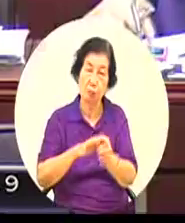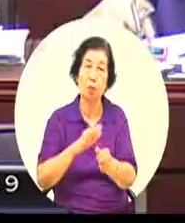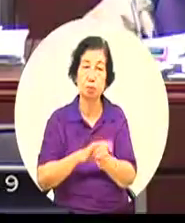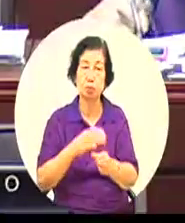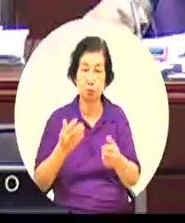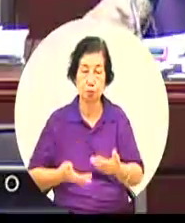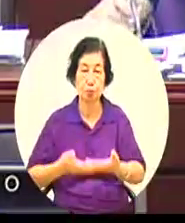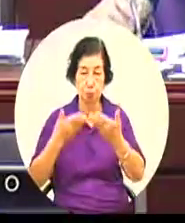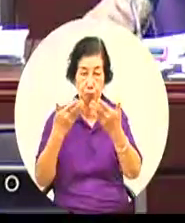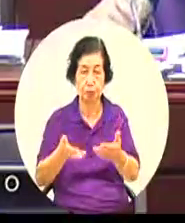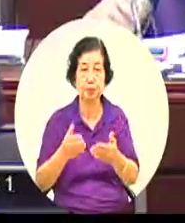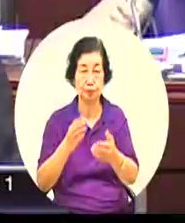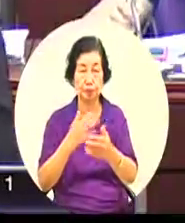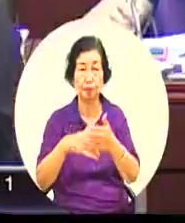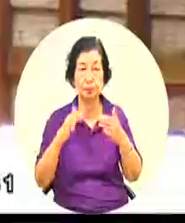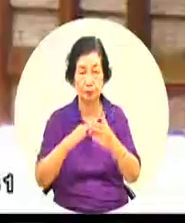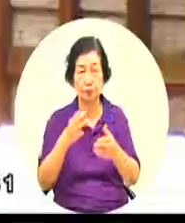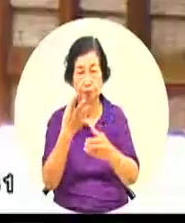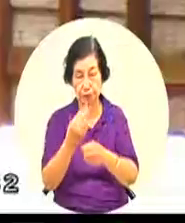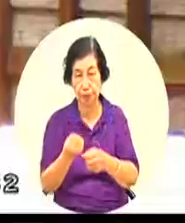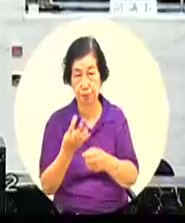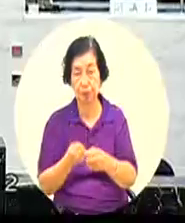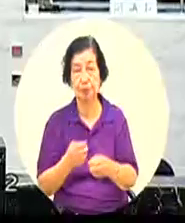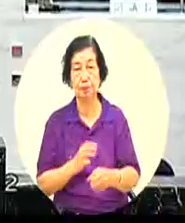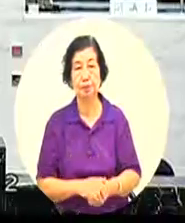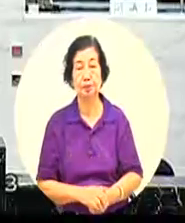年。谢谢。